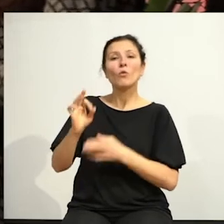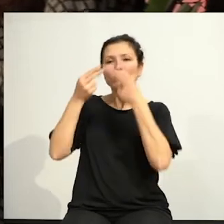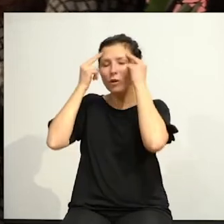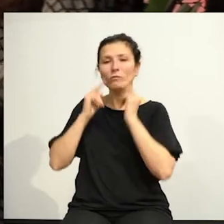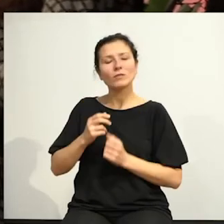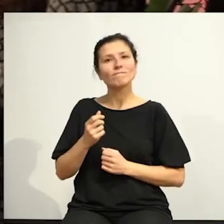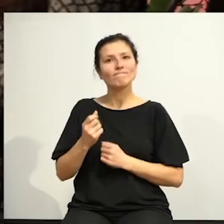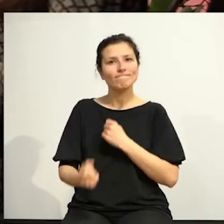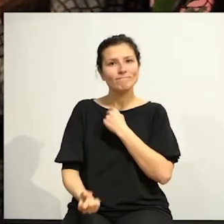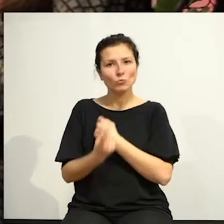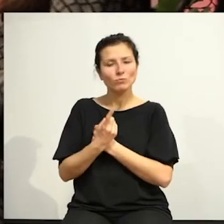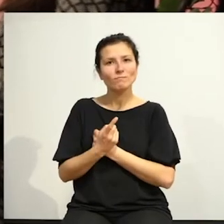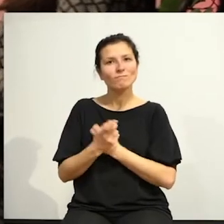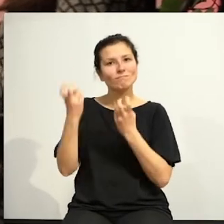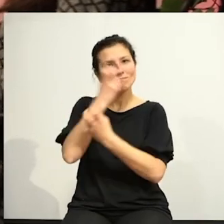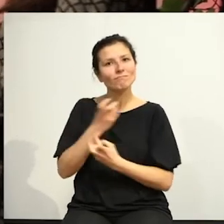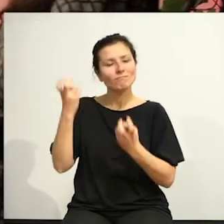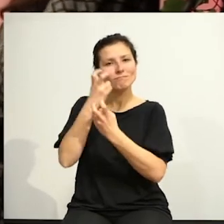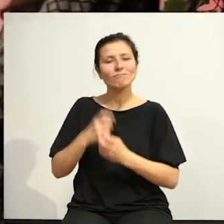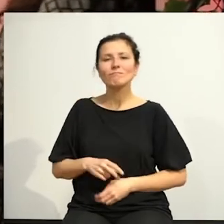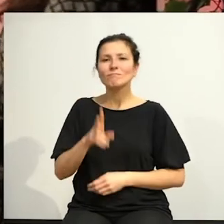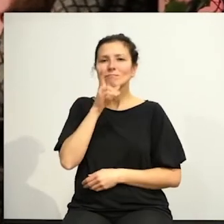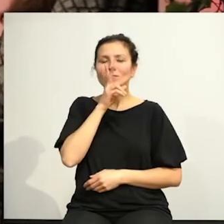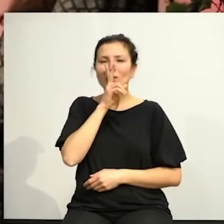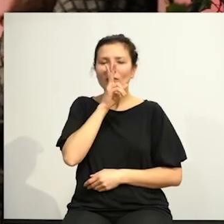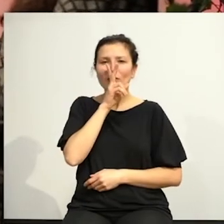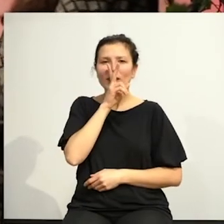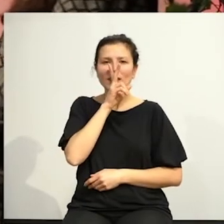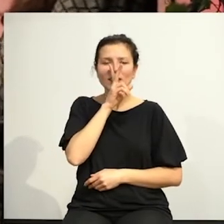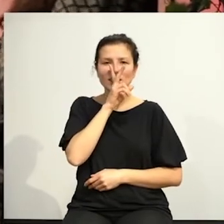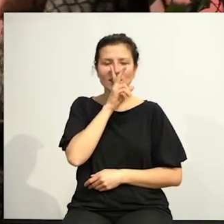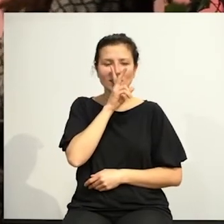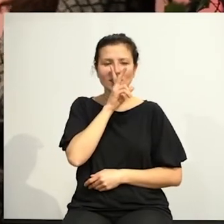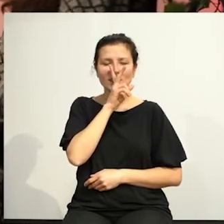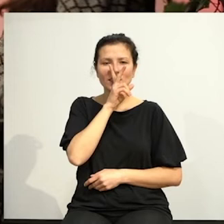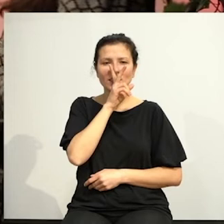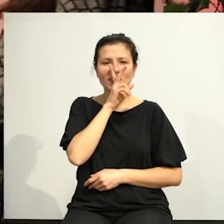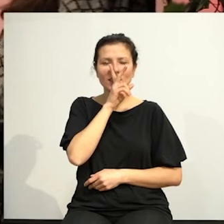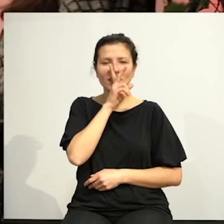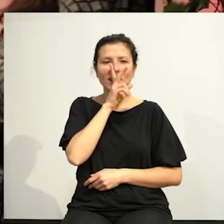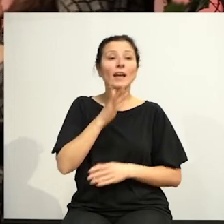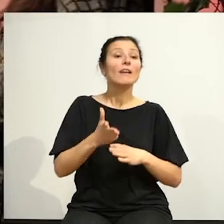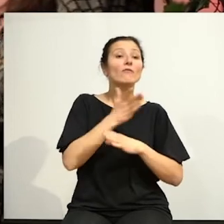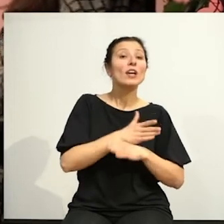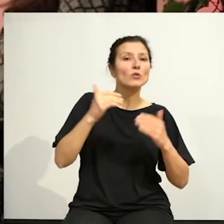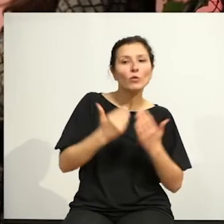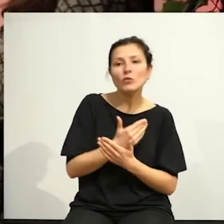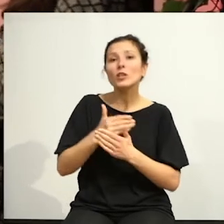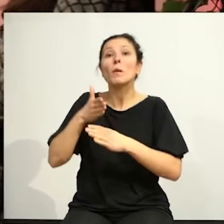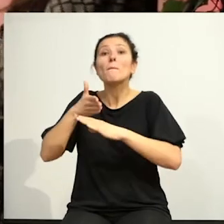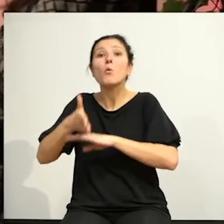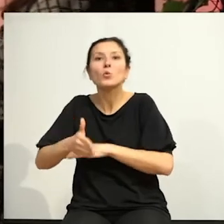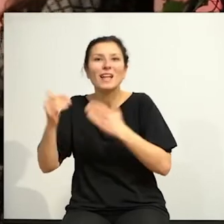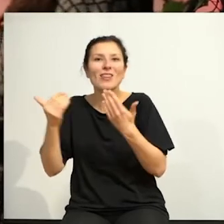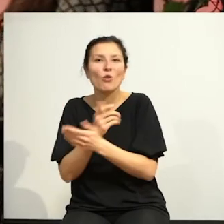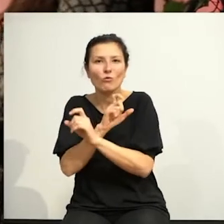widzę pewne paralele między wczesną nowoczesnością norwidowską i późną nowoczesnością naszą. Myślę, że to jest jakiś tam temat